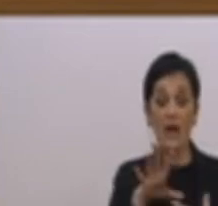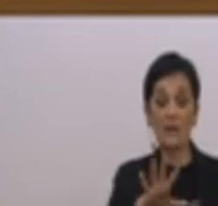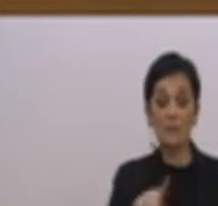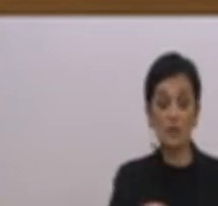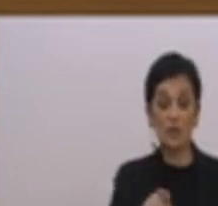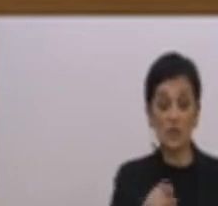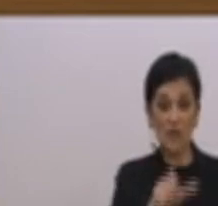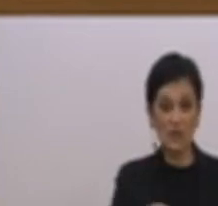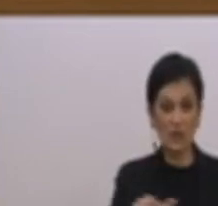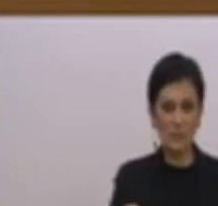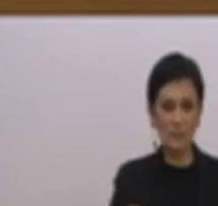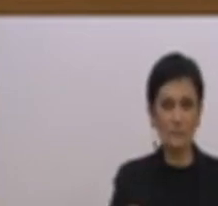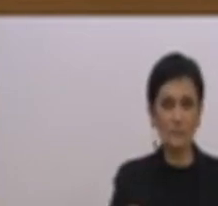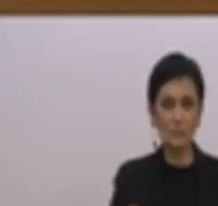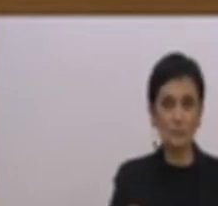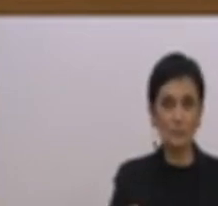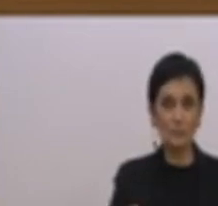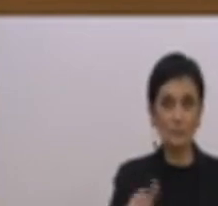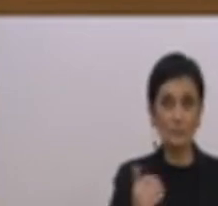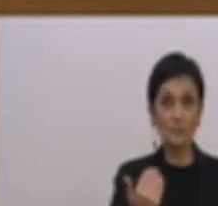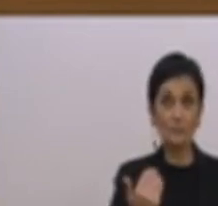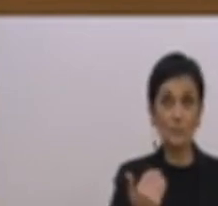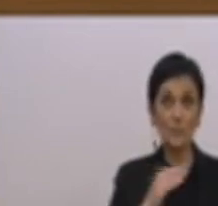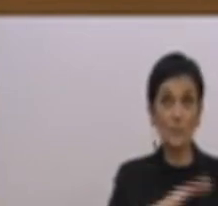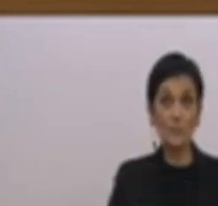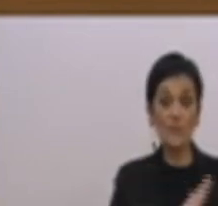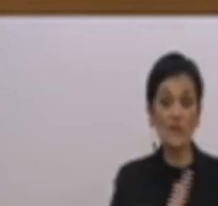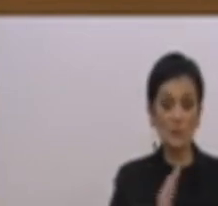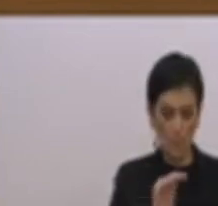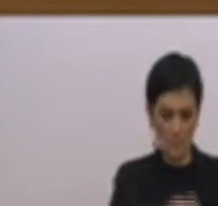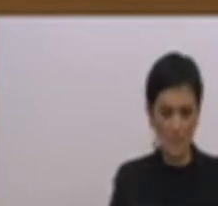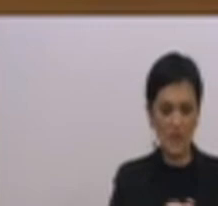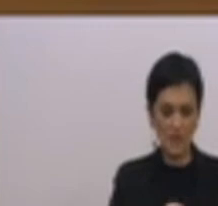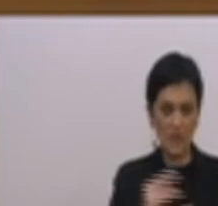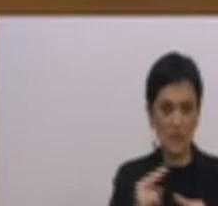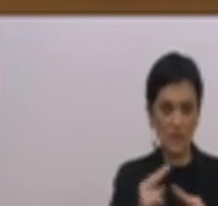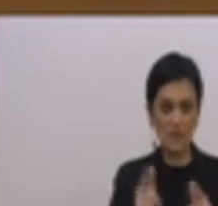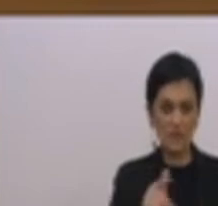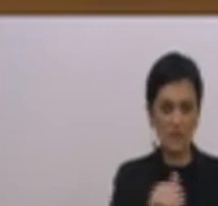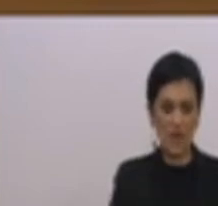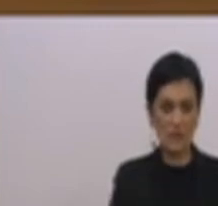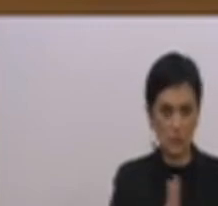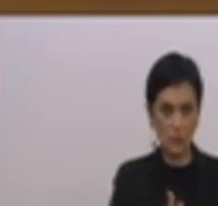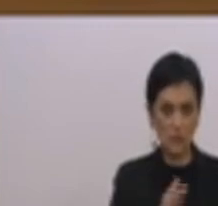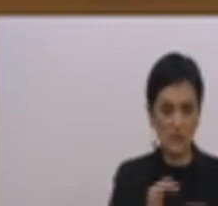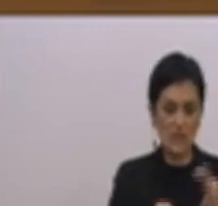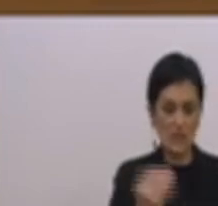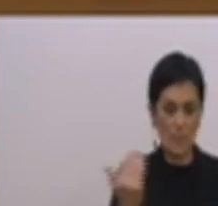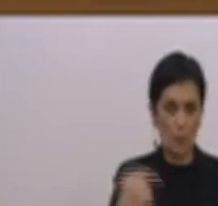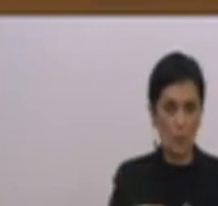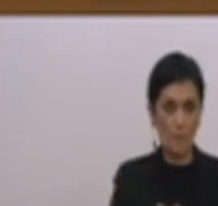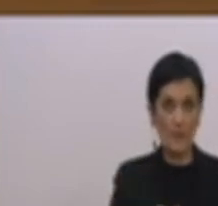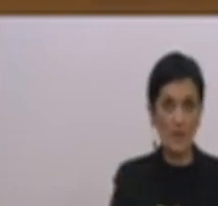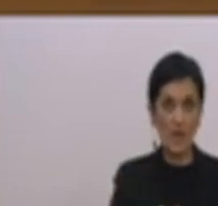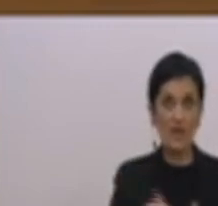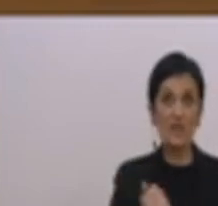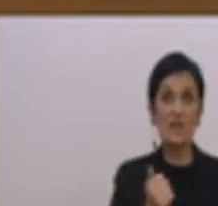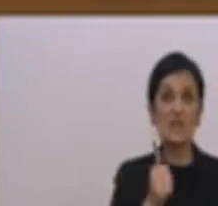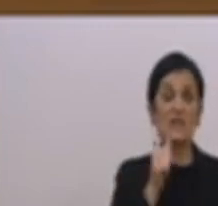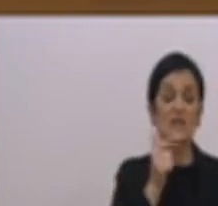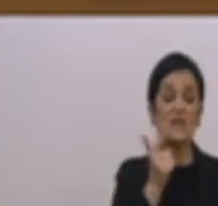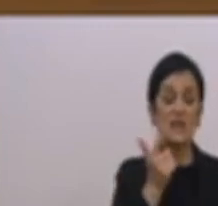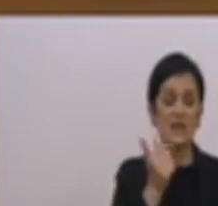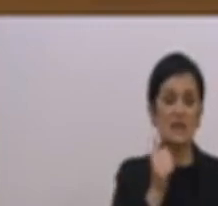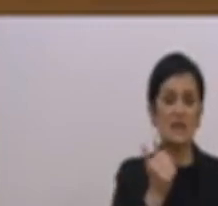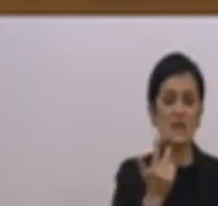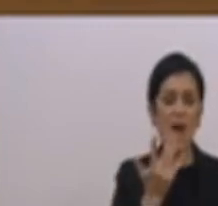ადამიანებს. მისი საქციელიც მხილებული და დადასტურებულია სასამართლოს მიერ. რამდენიმე წლის წინ.